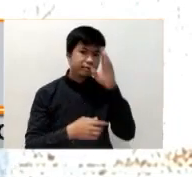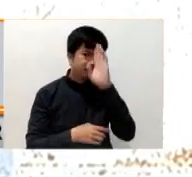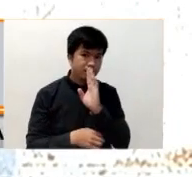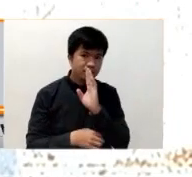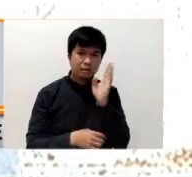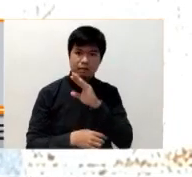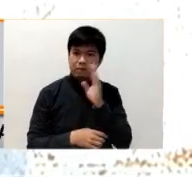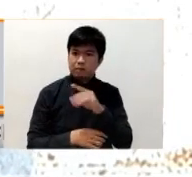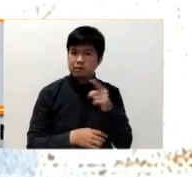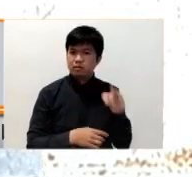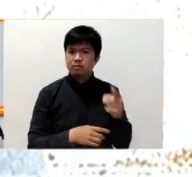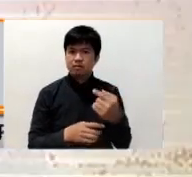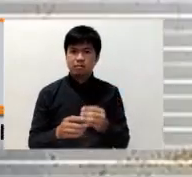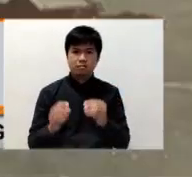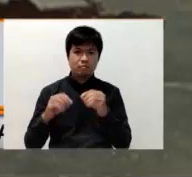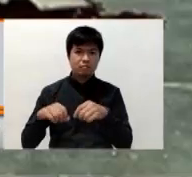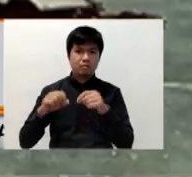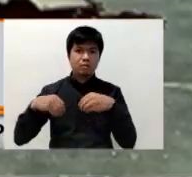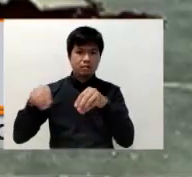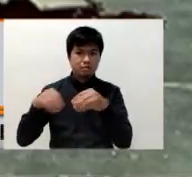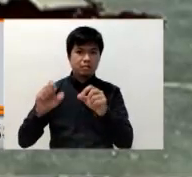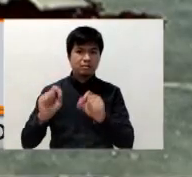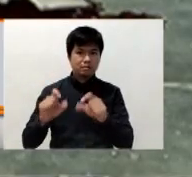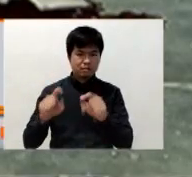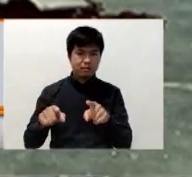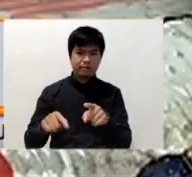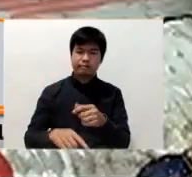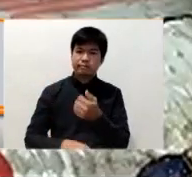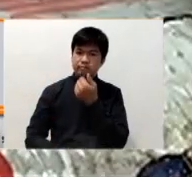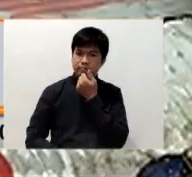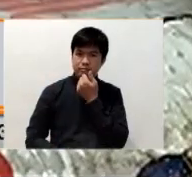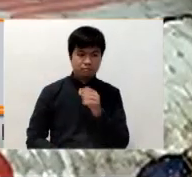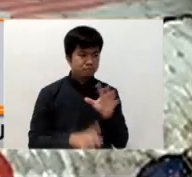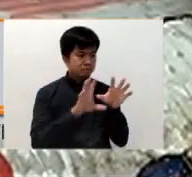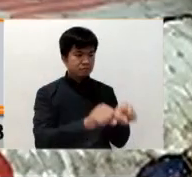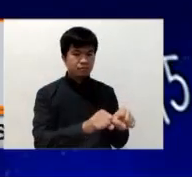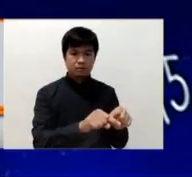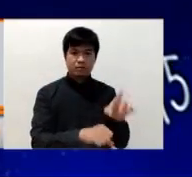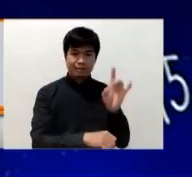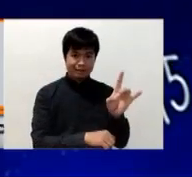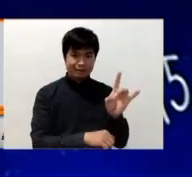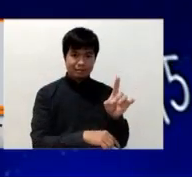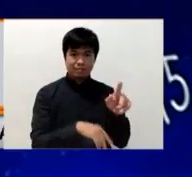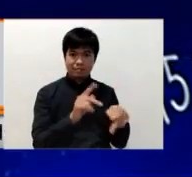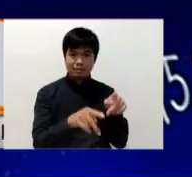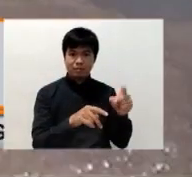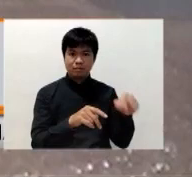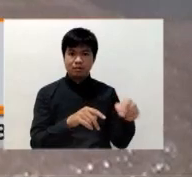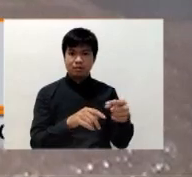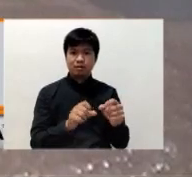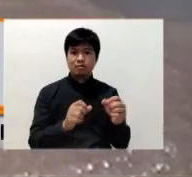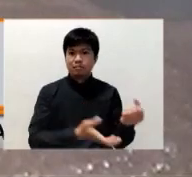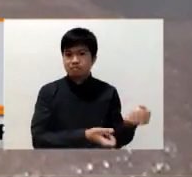na napupunta sa market natin. Arestado ang nadatnang 8 tauhan ng bodega na pawang mga pahinante at kargador.